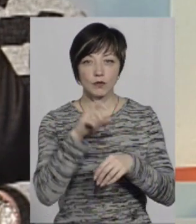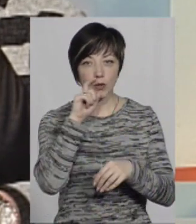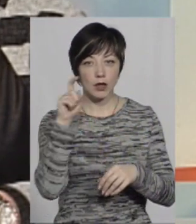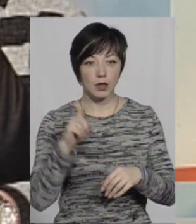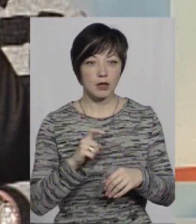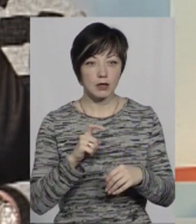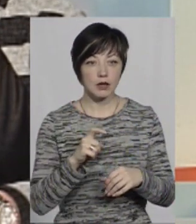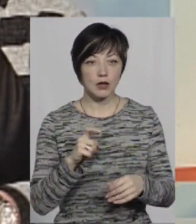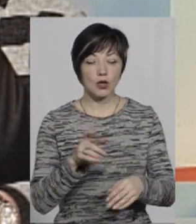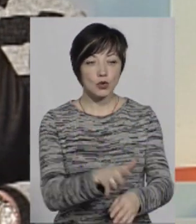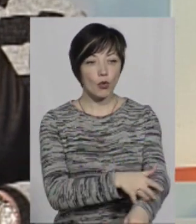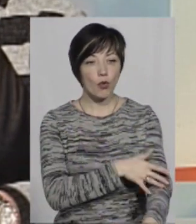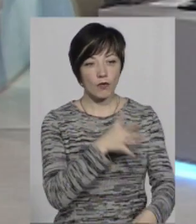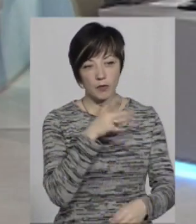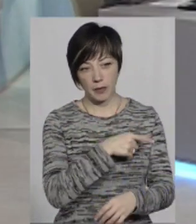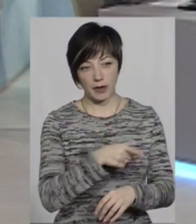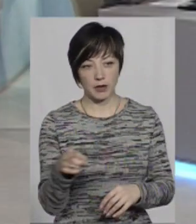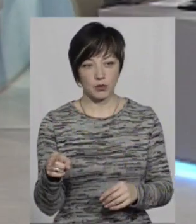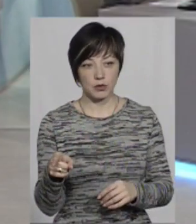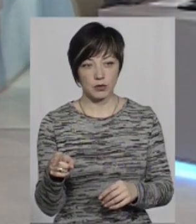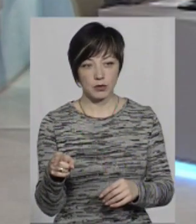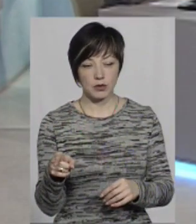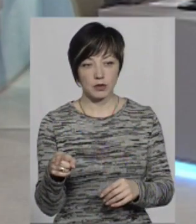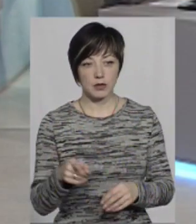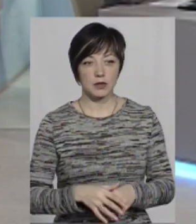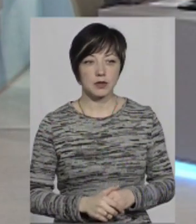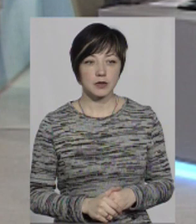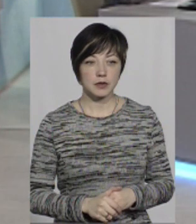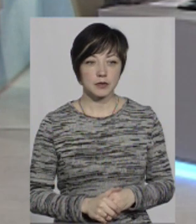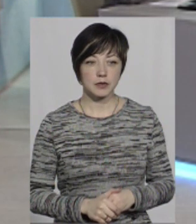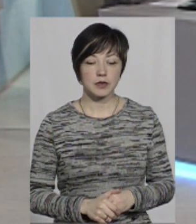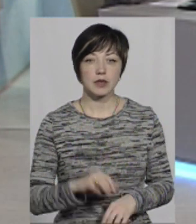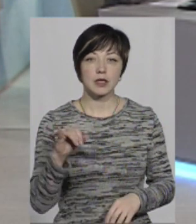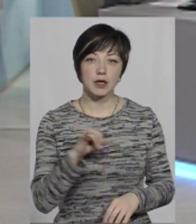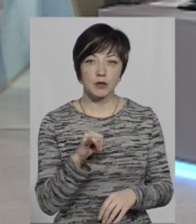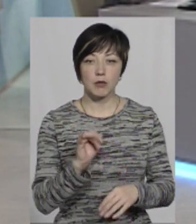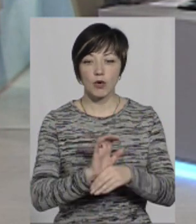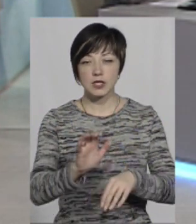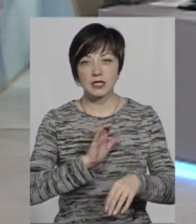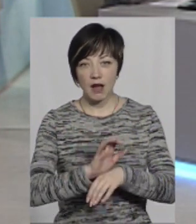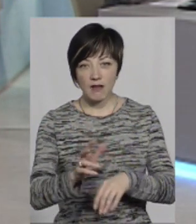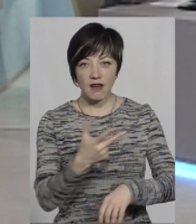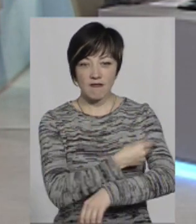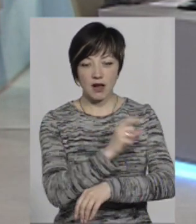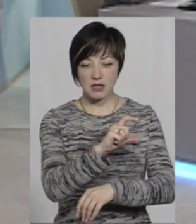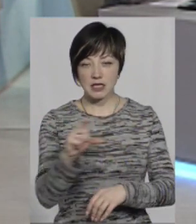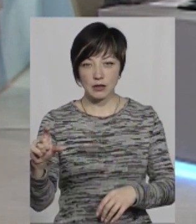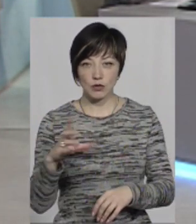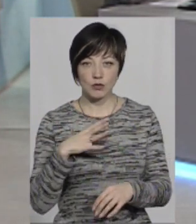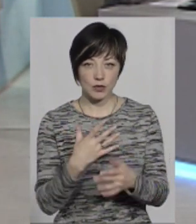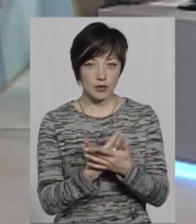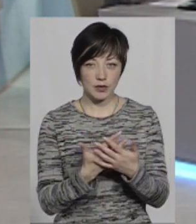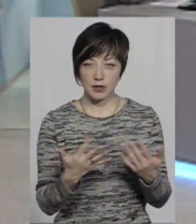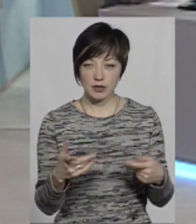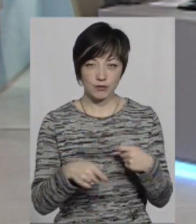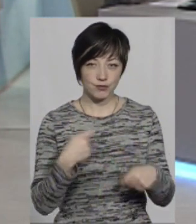в Україні довгий, певний, ну не будемо казати, довгий, певний час. І поставки з вакцинами були неадекватні в